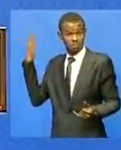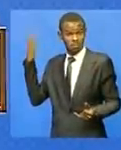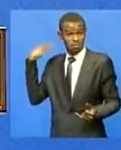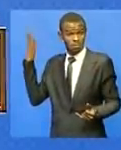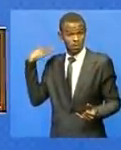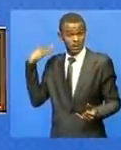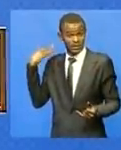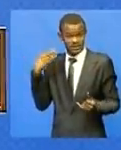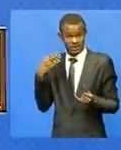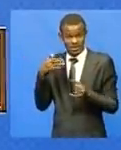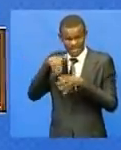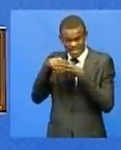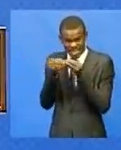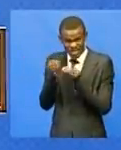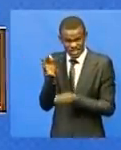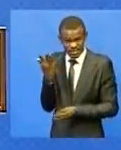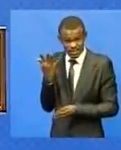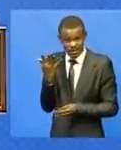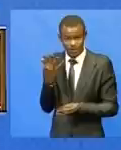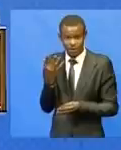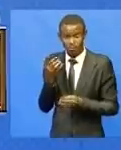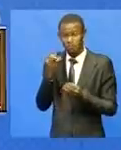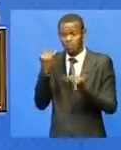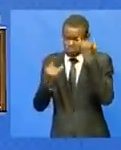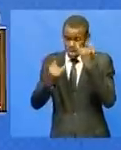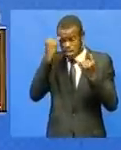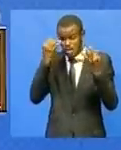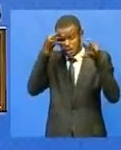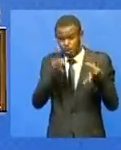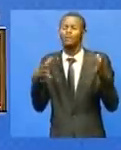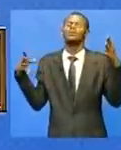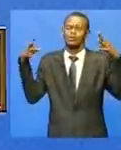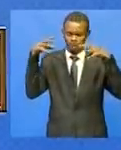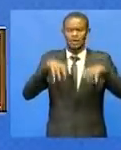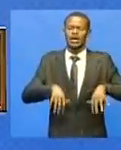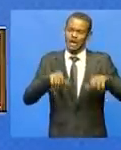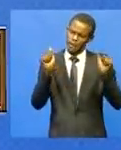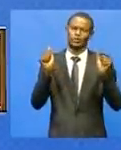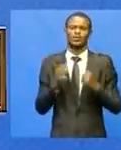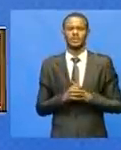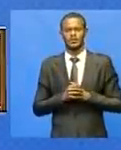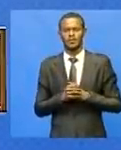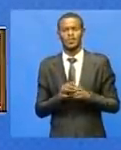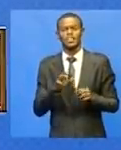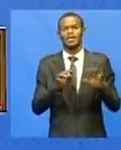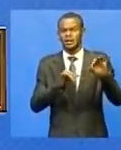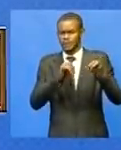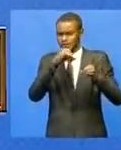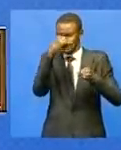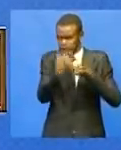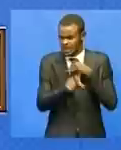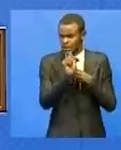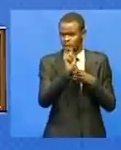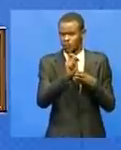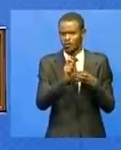2021. Examen et adoption d'un dossier. Dernier point à l'ordre du jour du Conseil des ministres de ce jour. Le